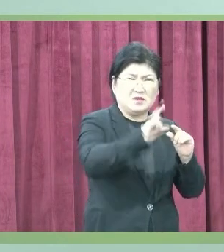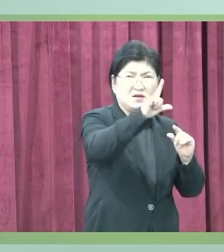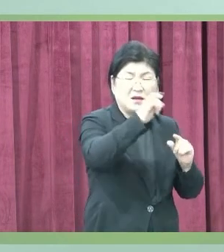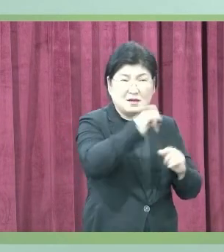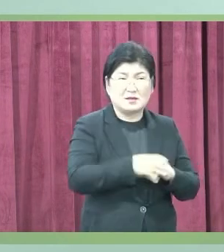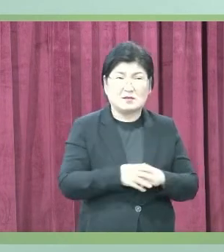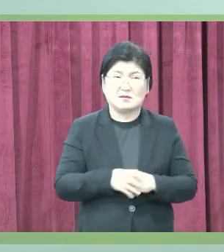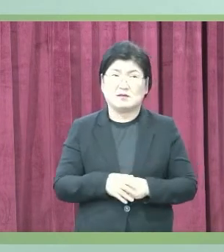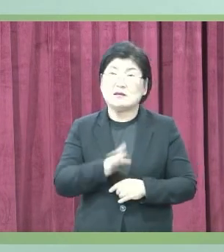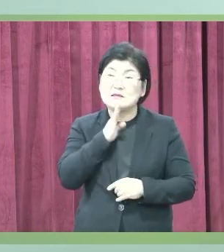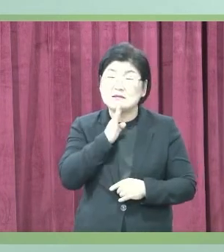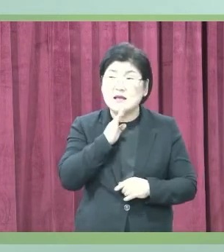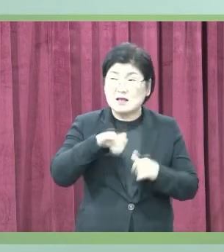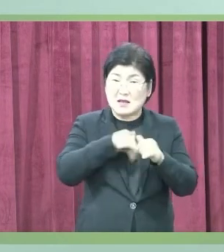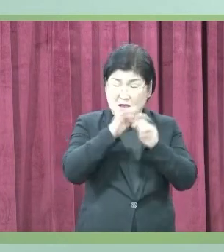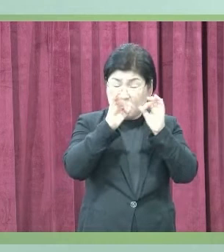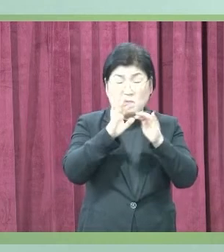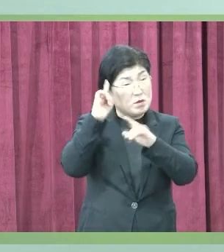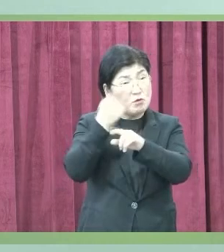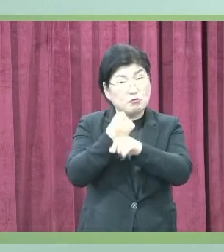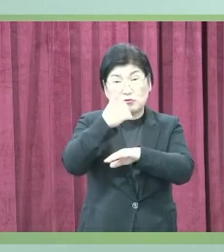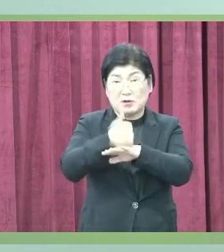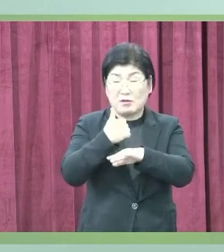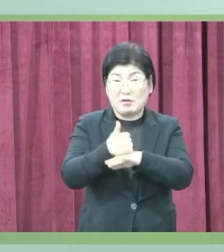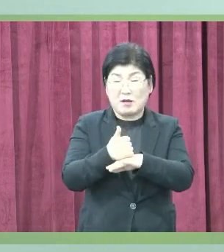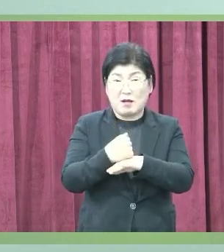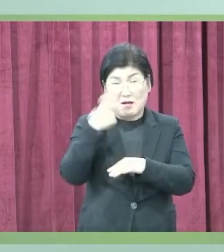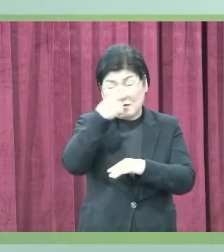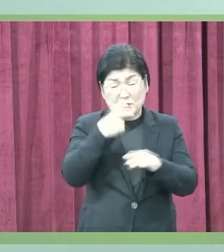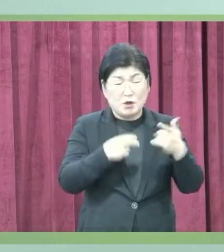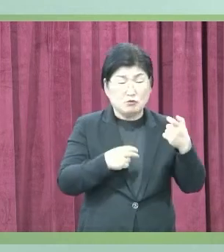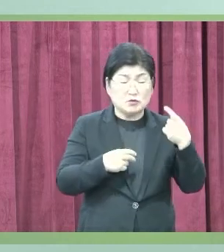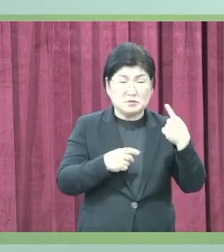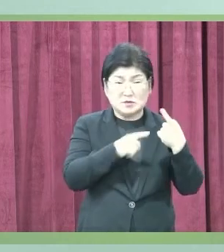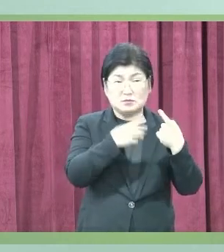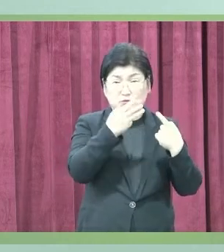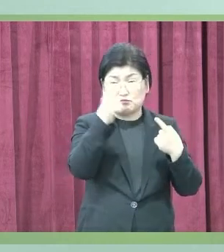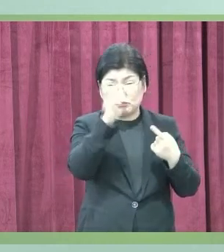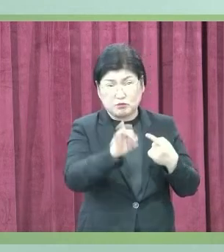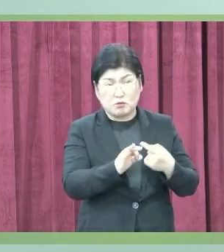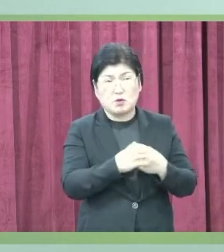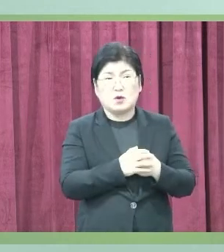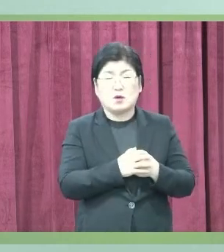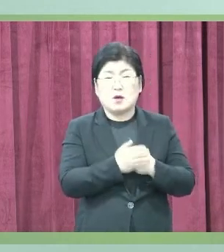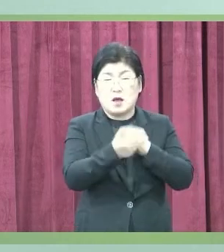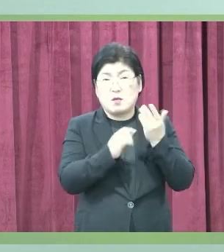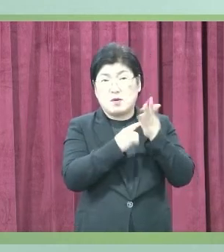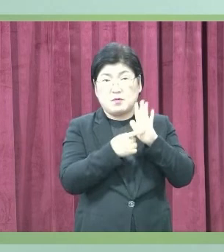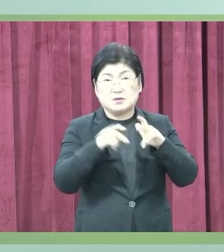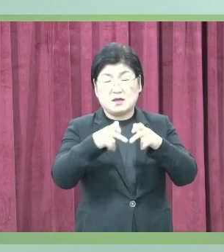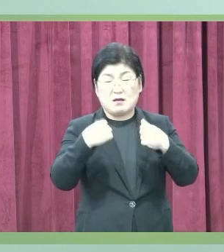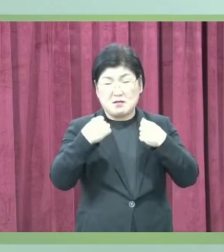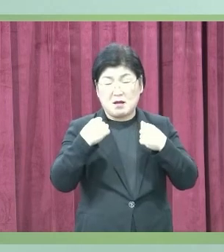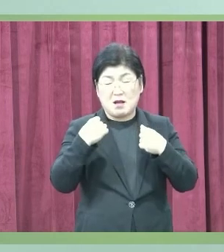더 심층적으로 보자면요. 본 연구 결과에서는 수검률이 69.1%였습니다. 그러니까 앞서 발표한 저희 장애인